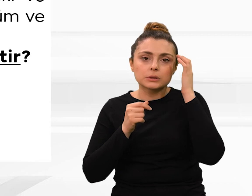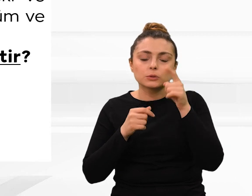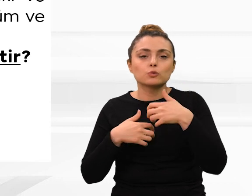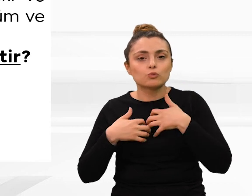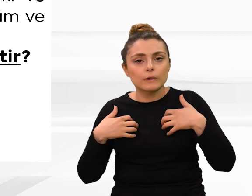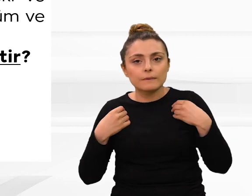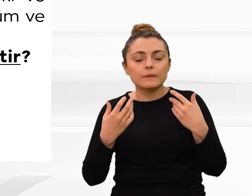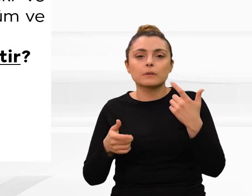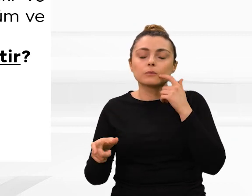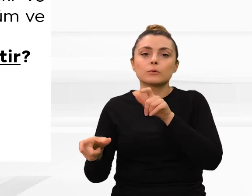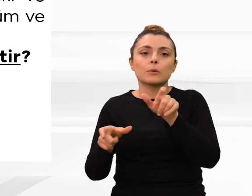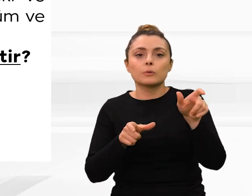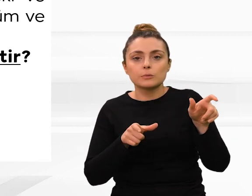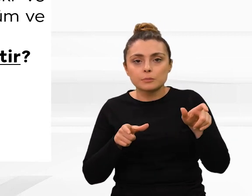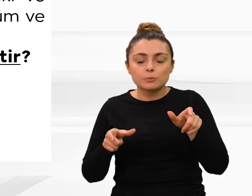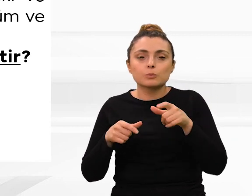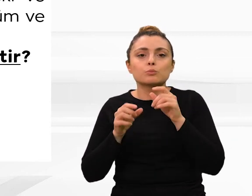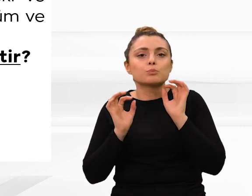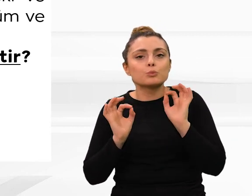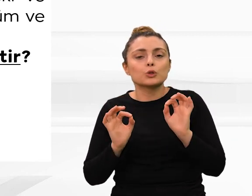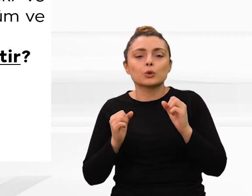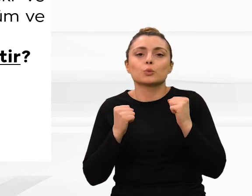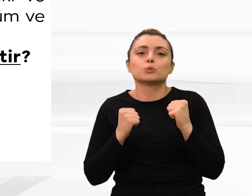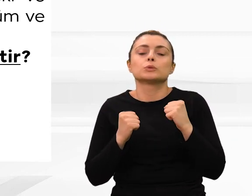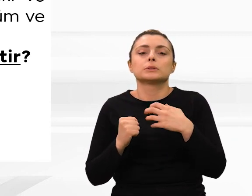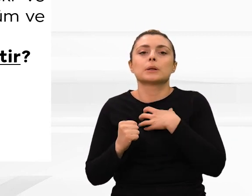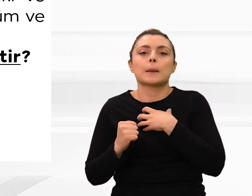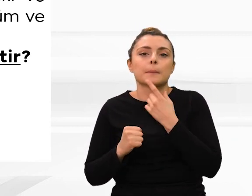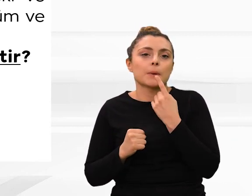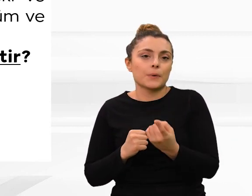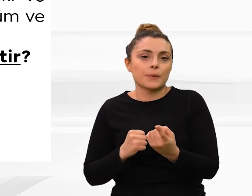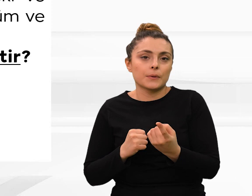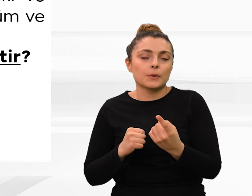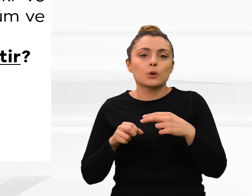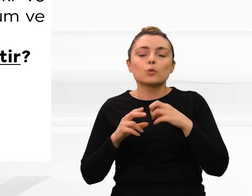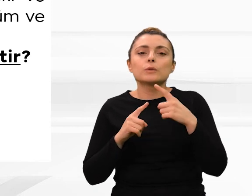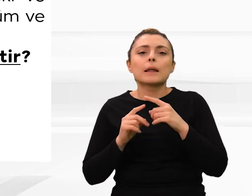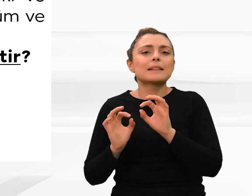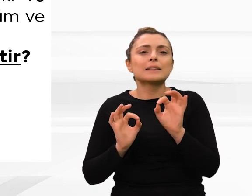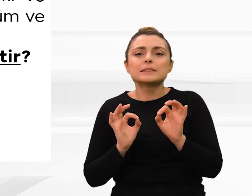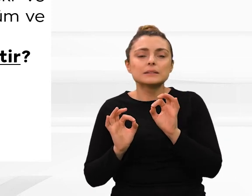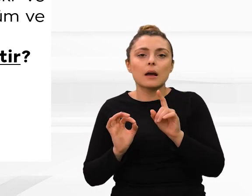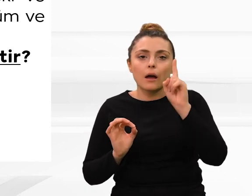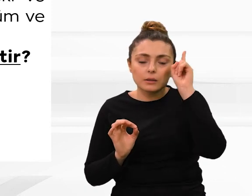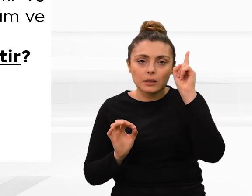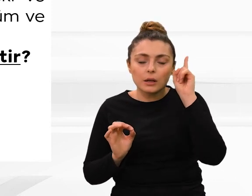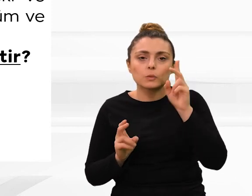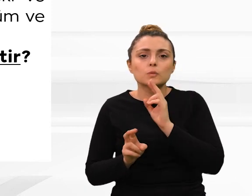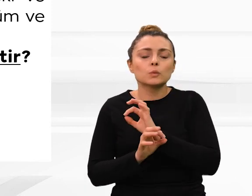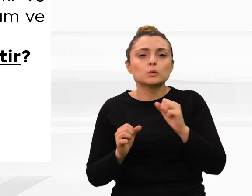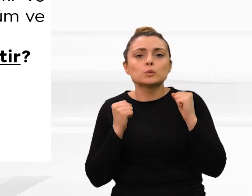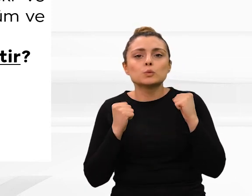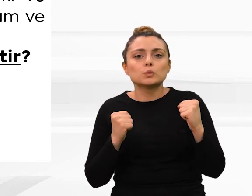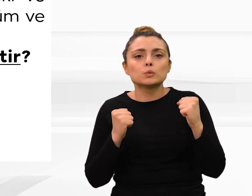güvenlik veren gözetip koruyan mutlak güç sahibi diyor Kudret neydi arkadaşlar Allah'ın sonsuz